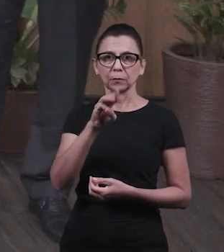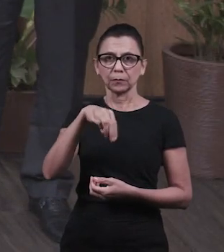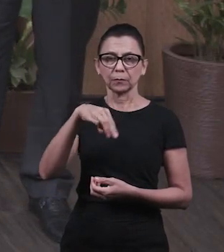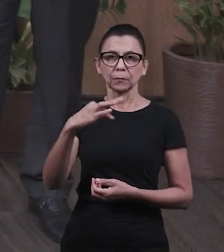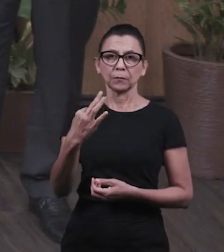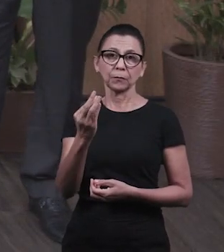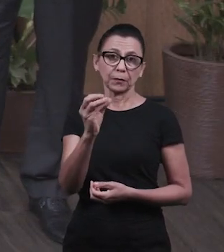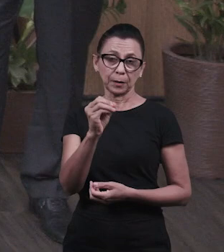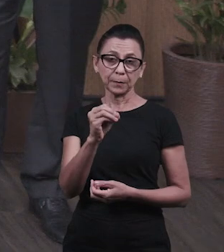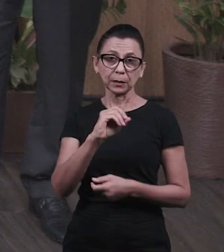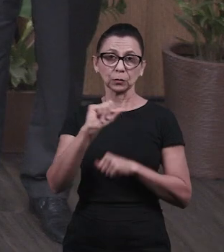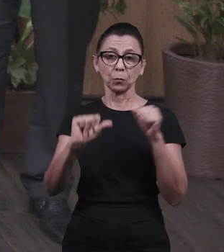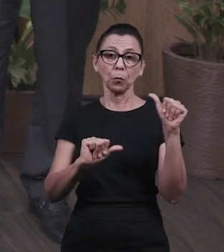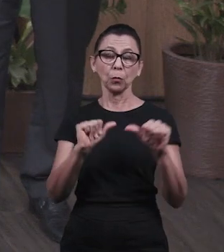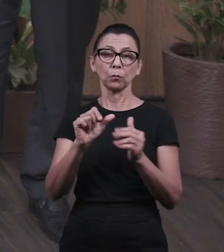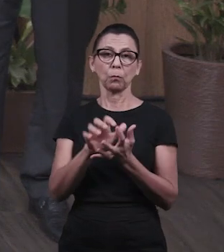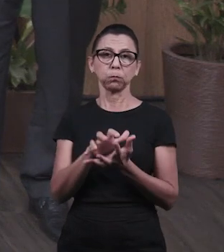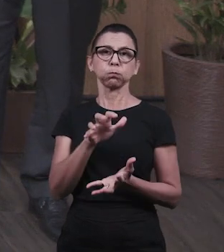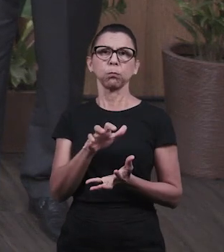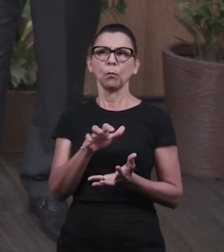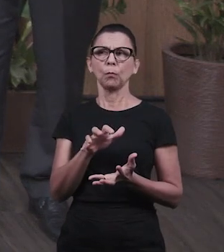конечный результат.